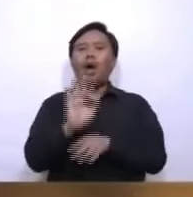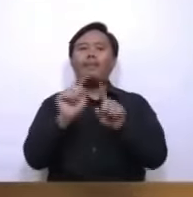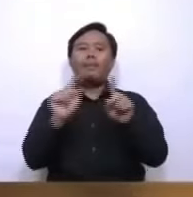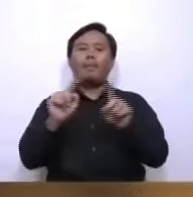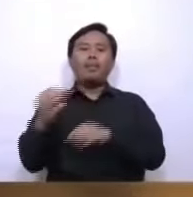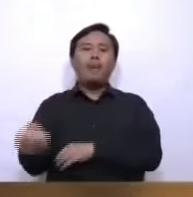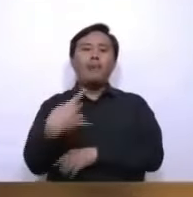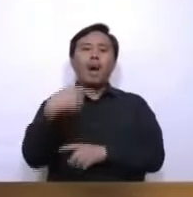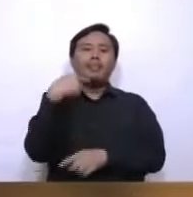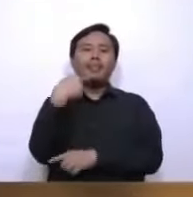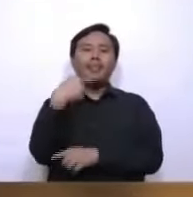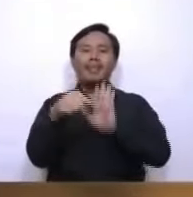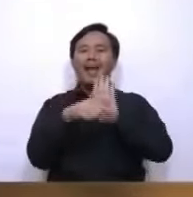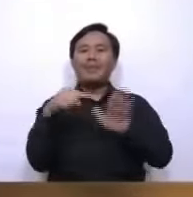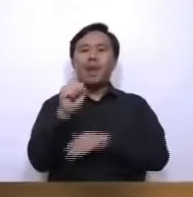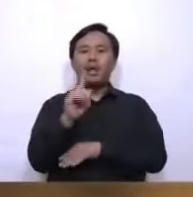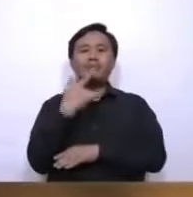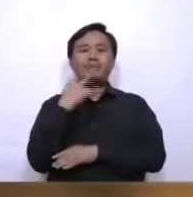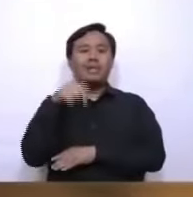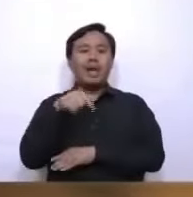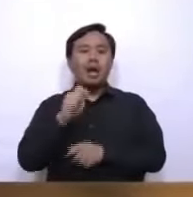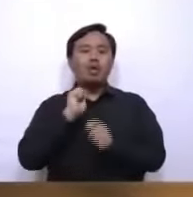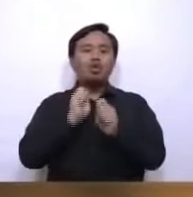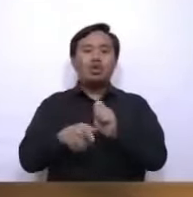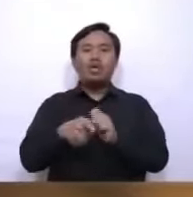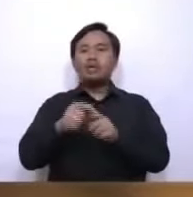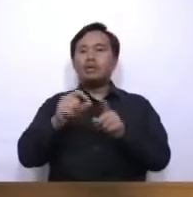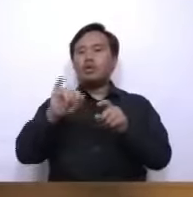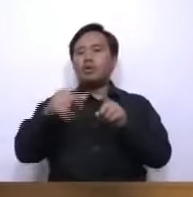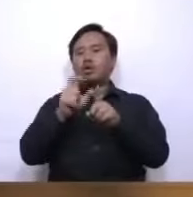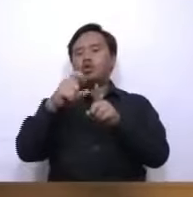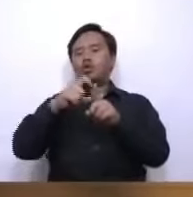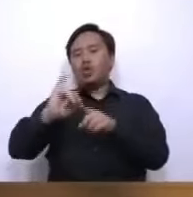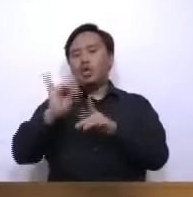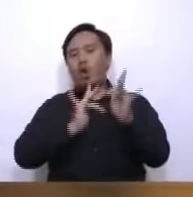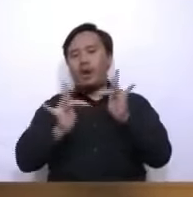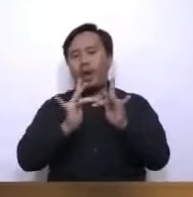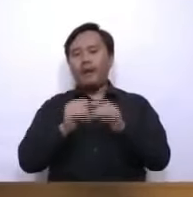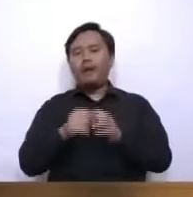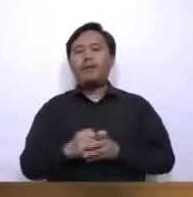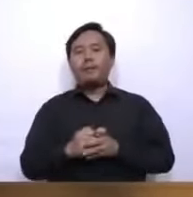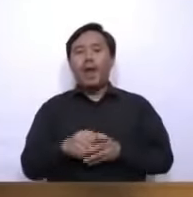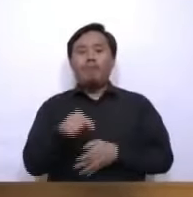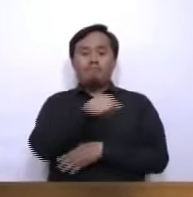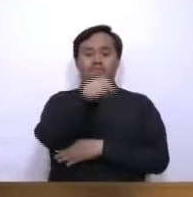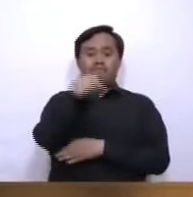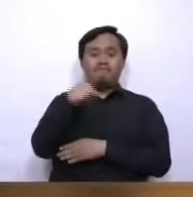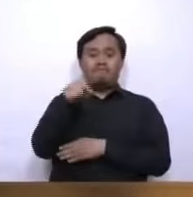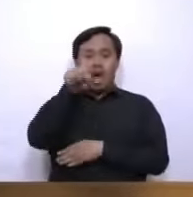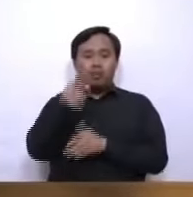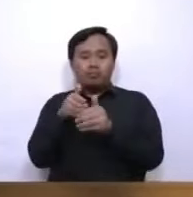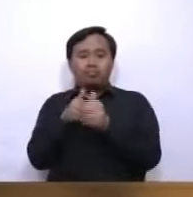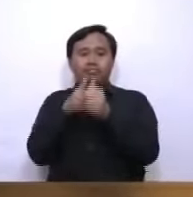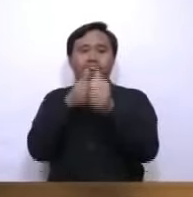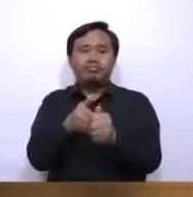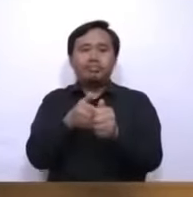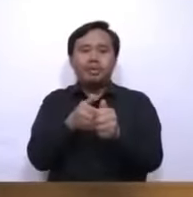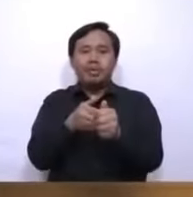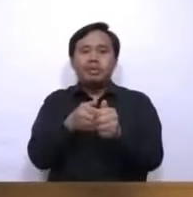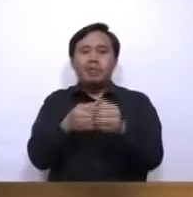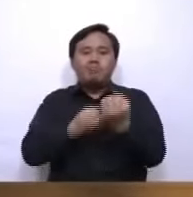negatif, bisa misalnya judol yang berkembang pada saat ini. Untuk itu adalah mereka harus terdidik, terarahkan pada aspek-aspek